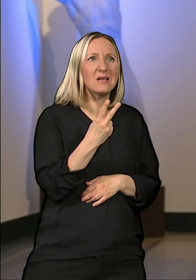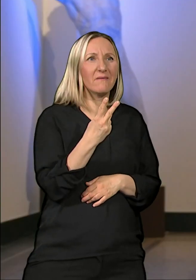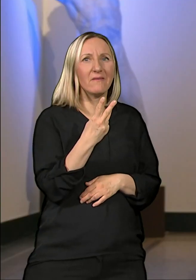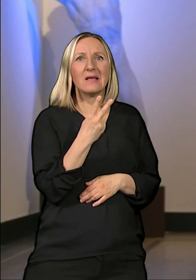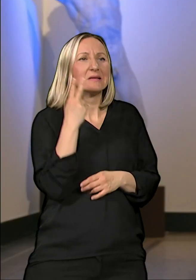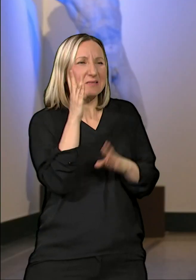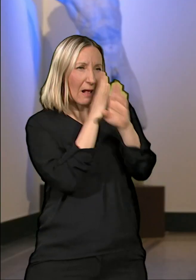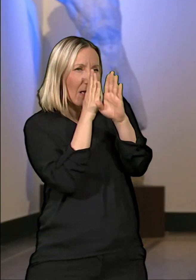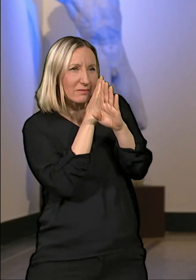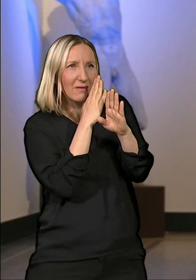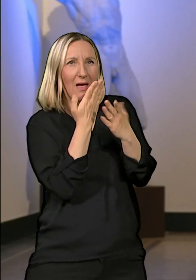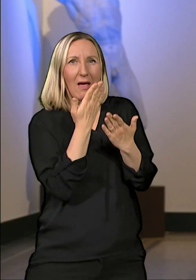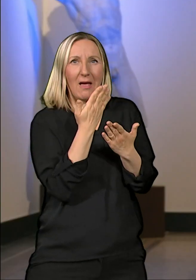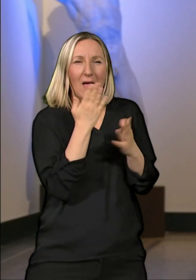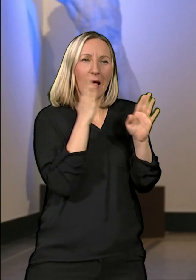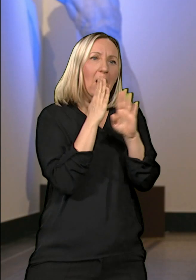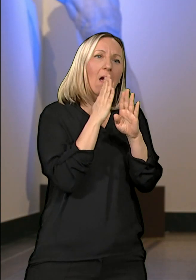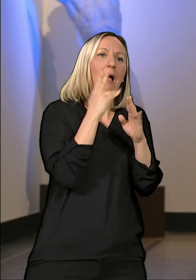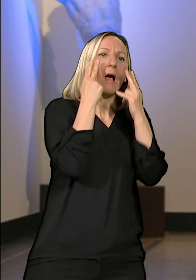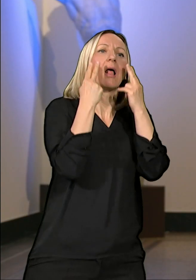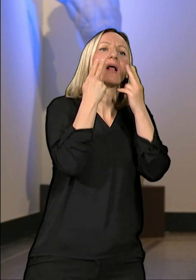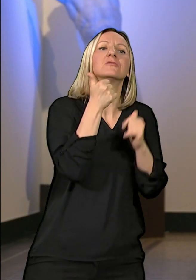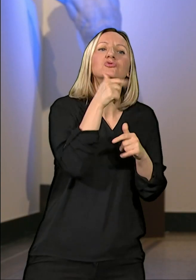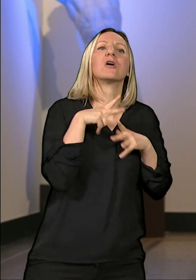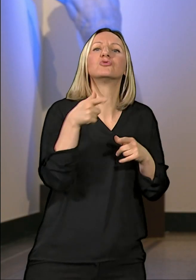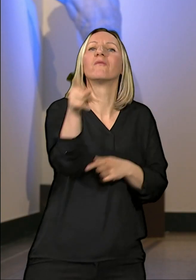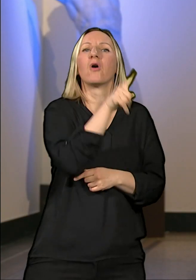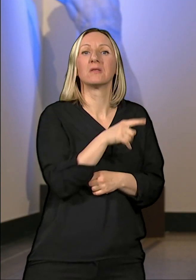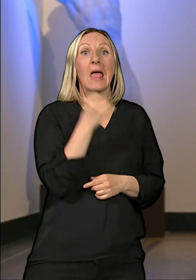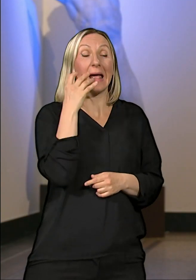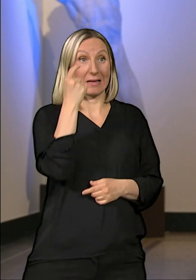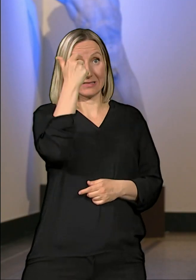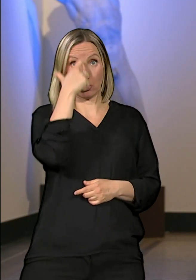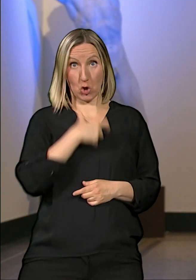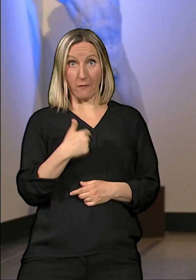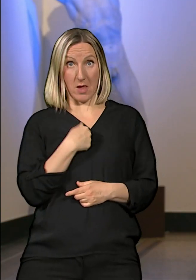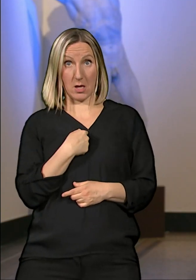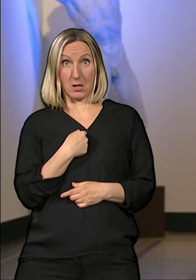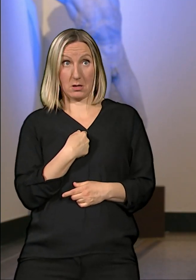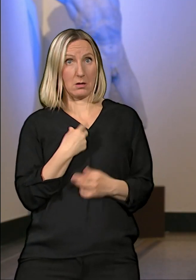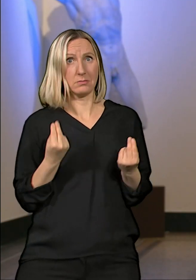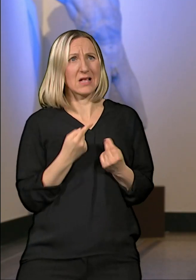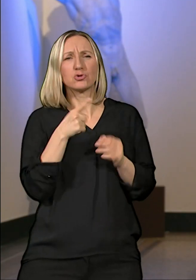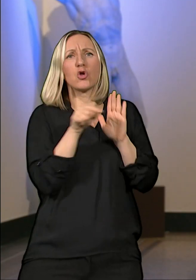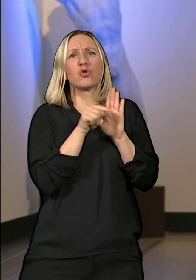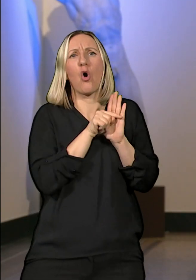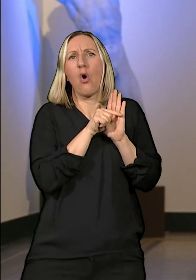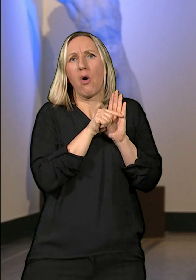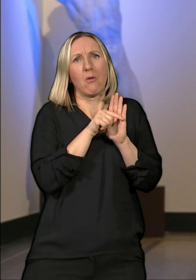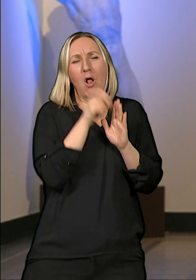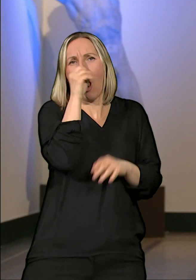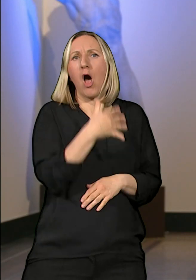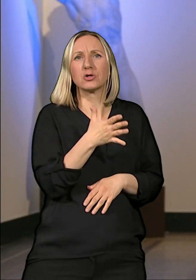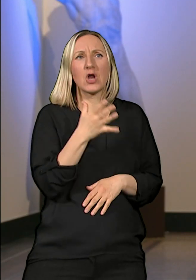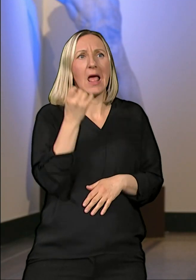se jedan onako voajerski. Zato što kada se čovek... A zašto je to destruktivno? Zato što kada se čovek